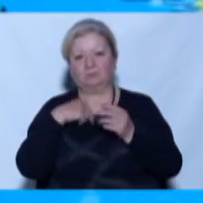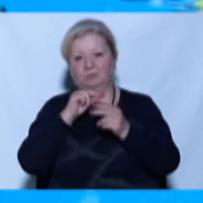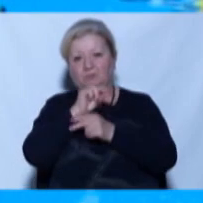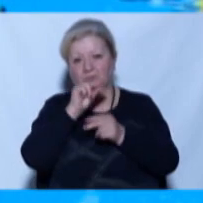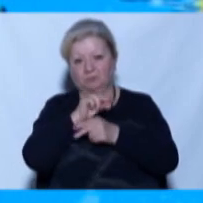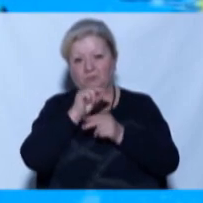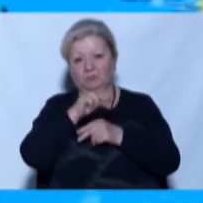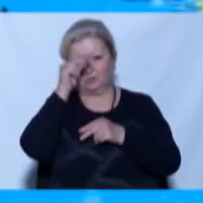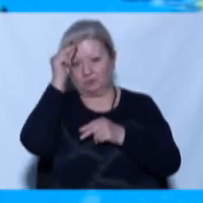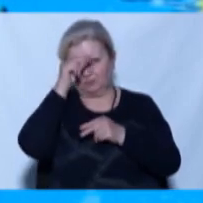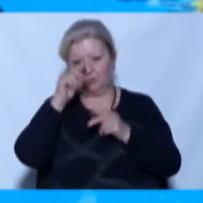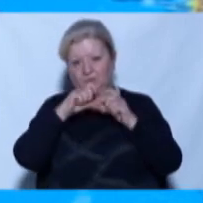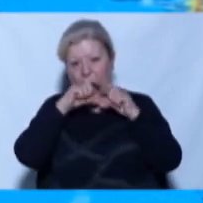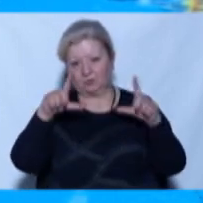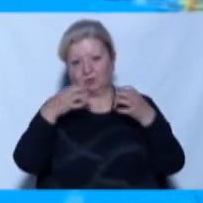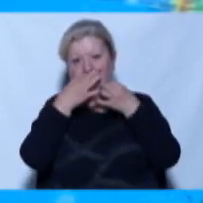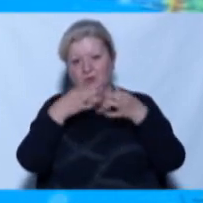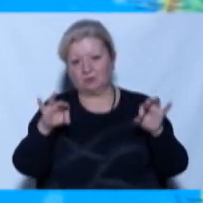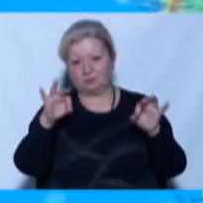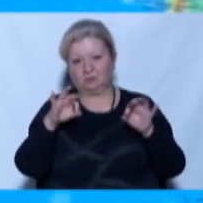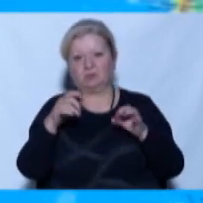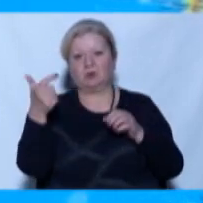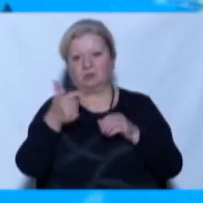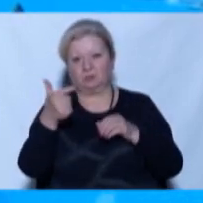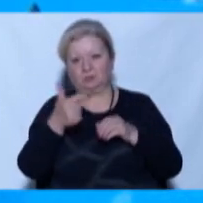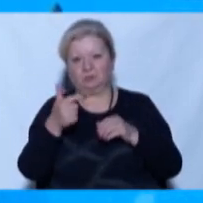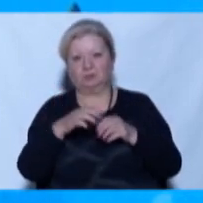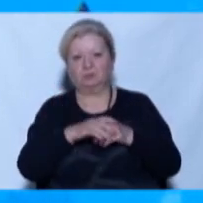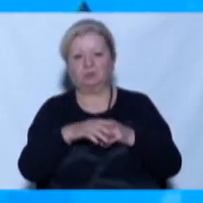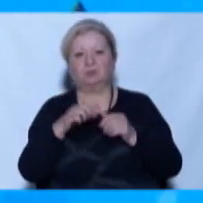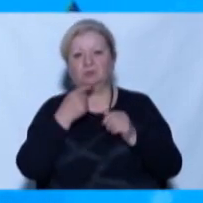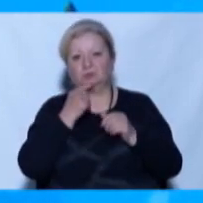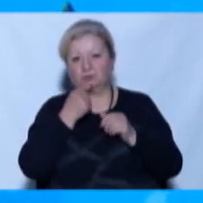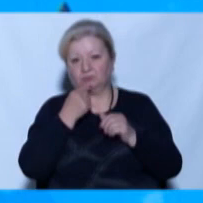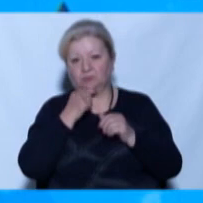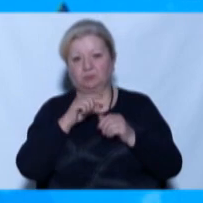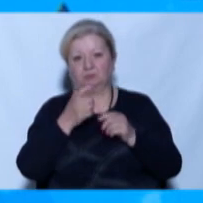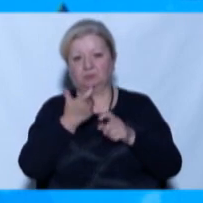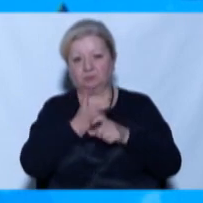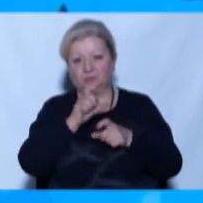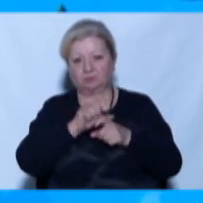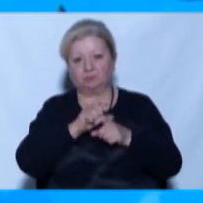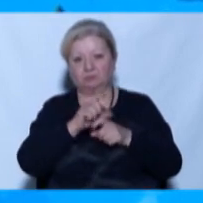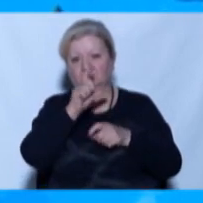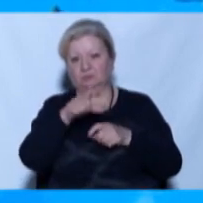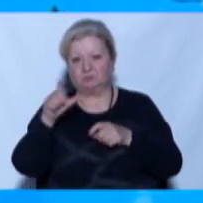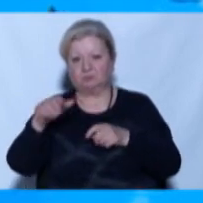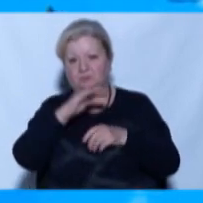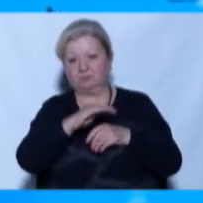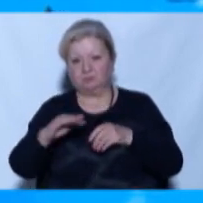ვალდორფის სკოლაში გეოგრაფიას. რთულია მოსწავლეების გარეშე გაკვეთილის ჩატარება,